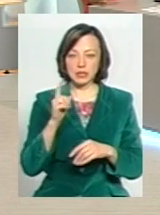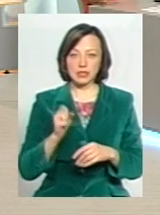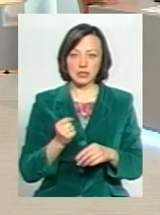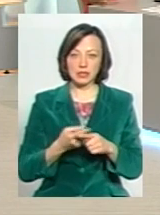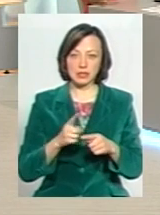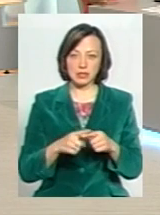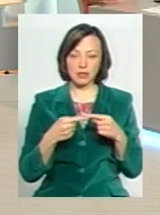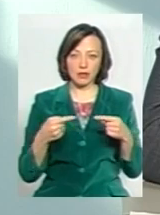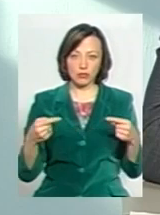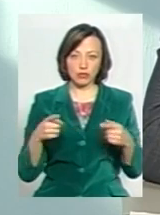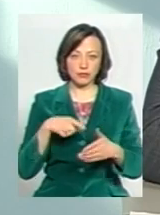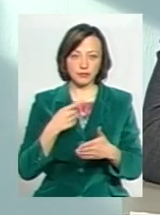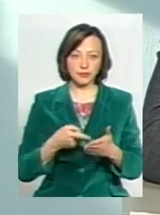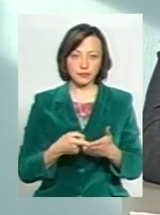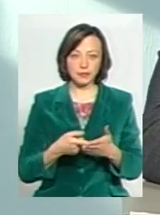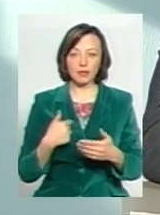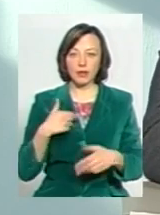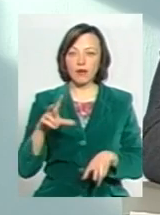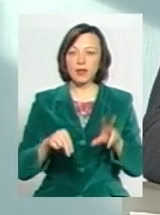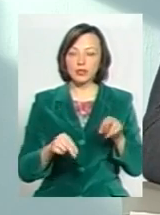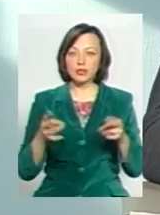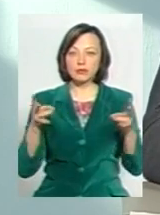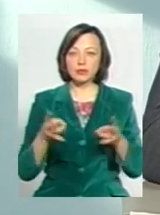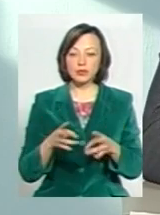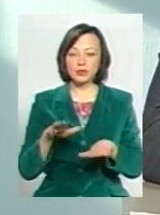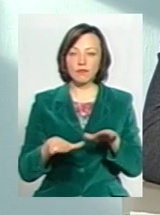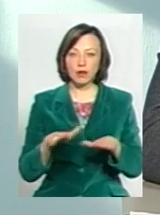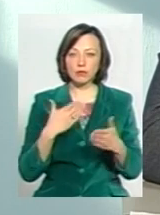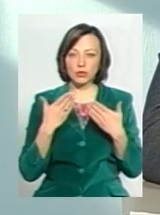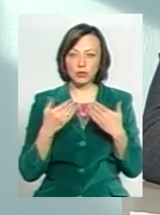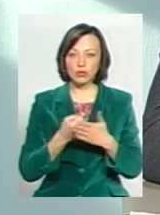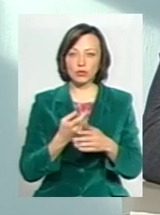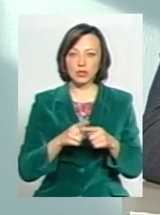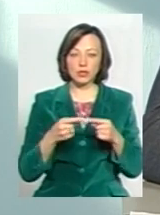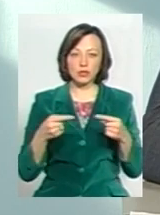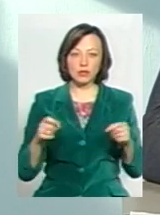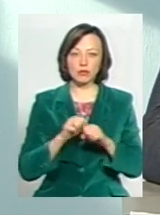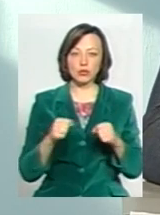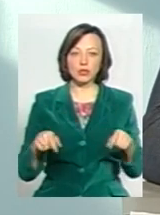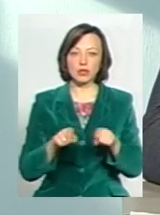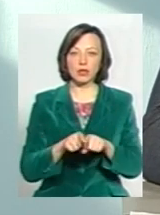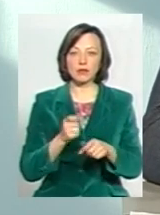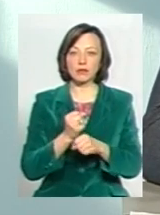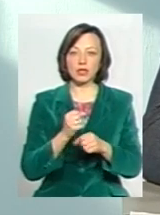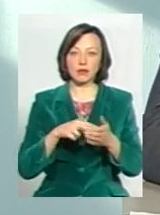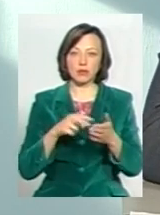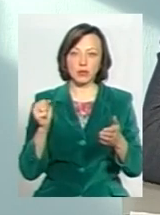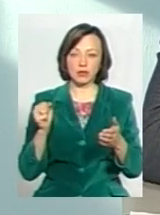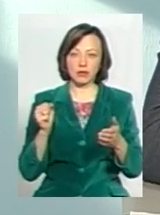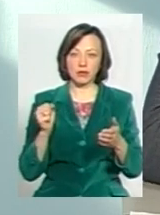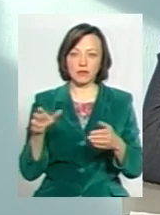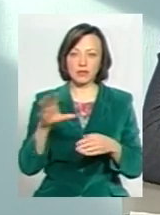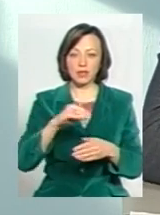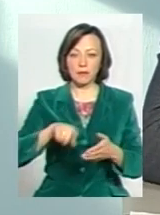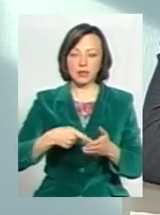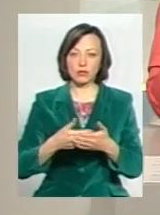за от такі речі? Я вважаю, що необхідно зважено підходити до даних речей. Не можна так взяти, відключати все місто від